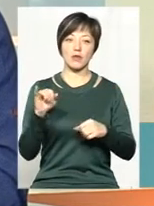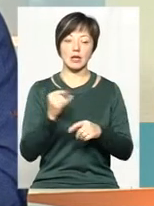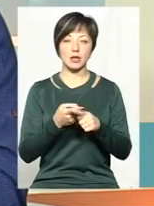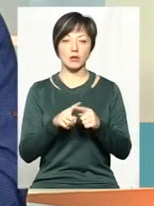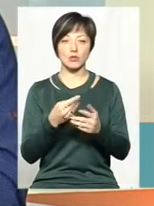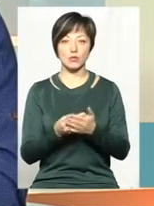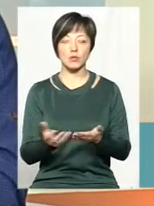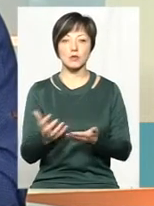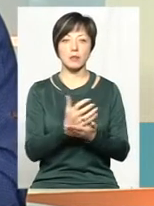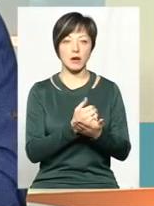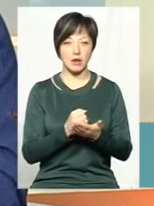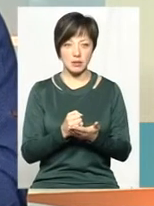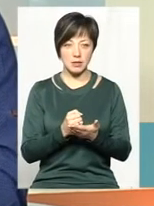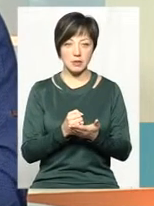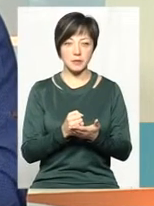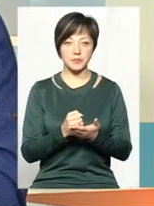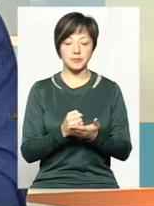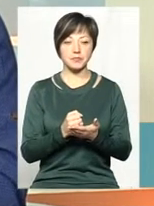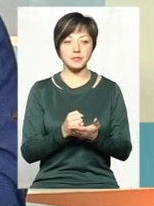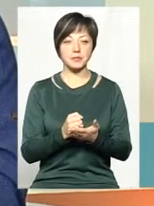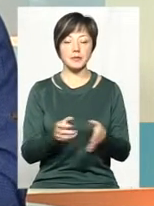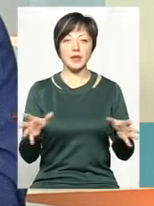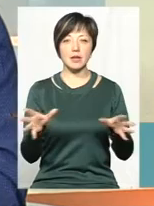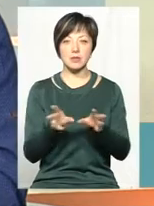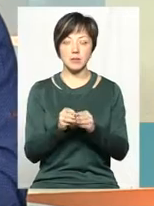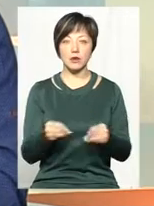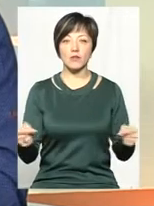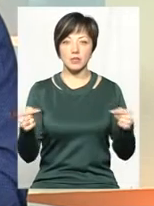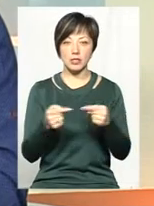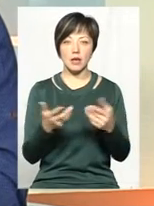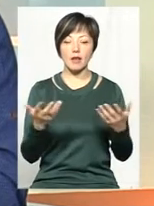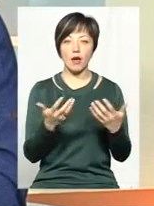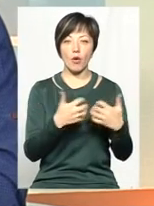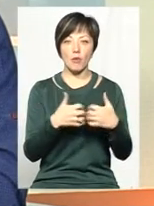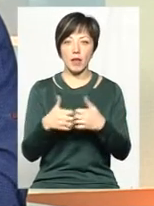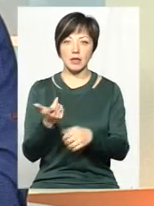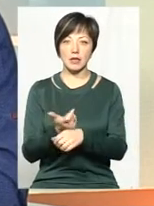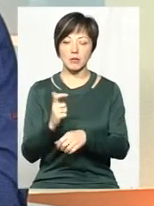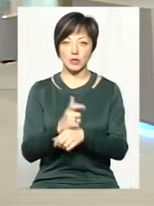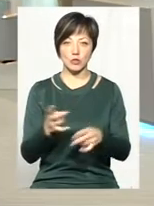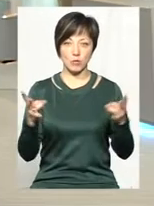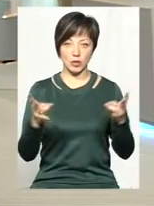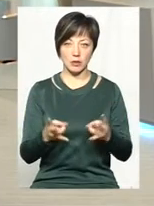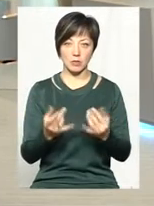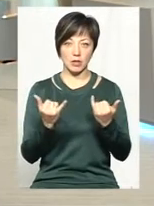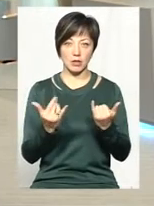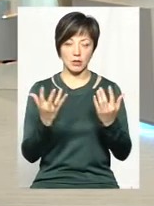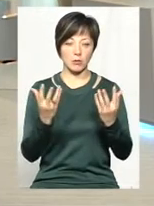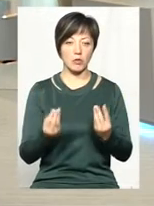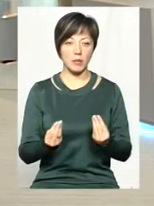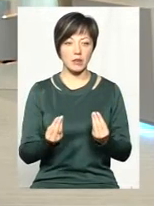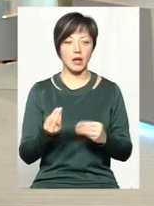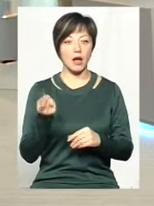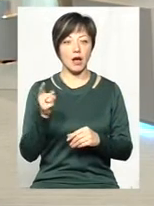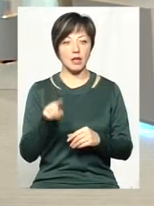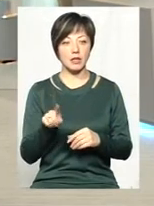суму, яка збирається, ми спільно визначається, яке обладнання найбільш потрібне на даний момент. А те,